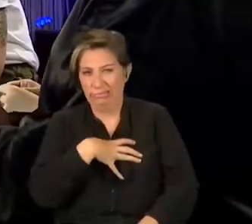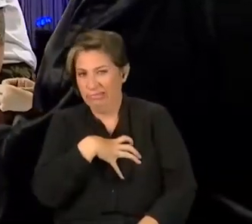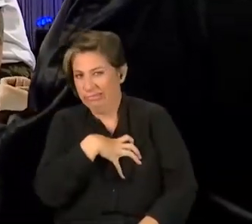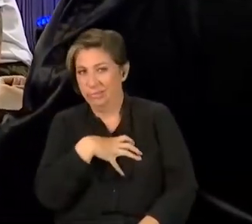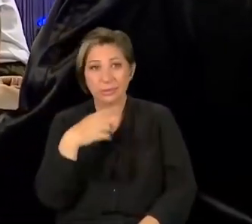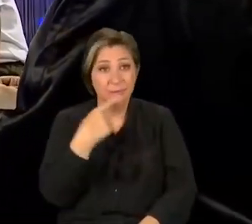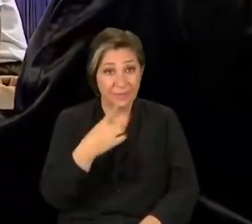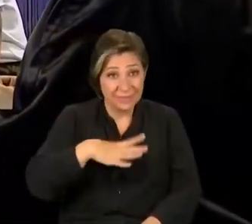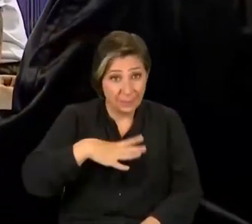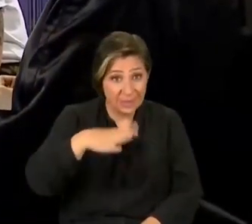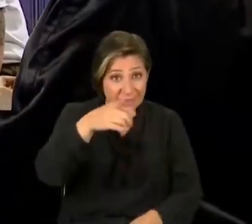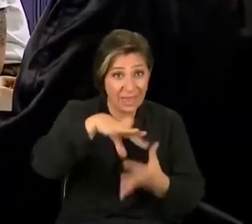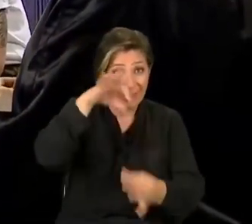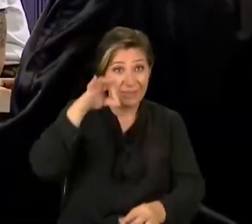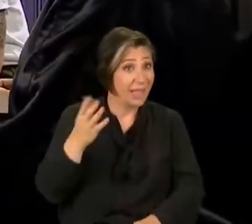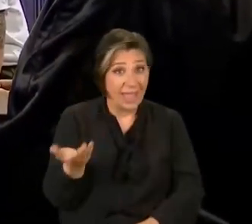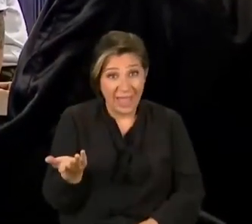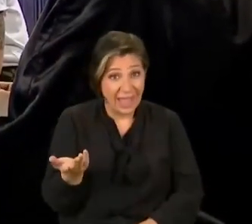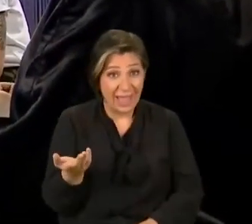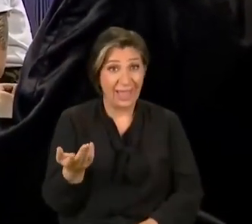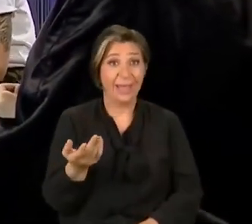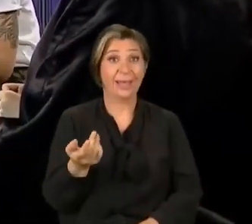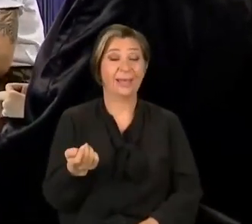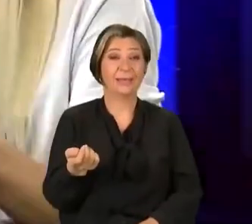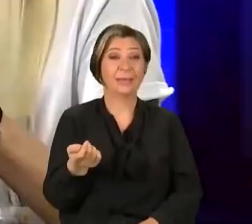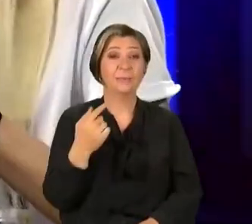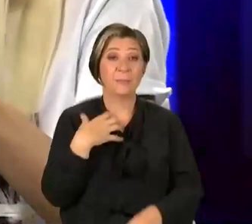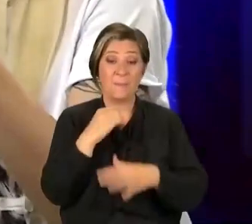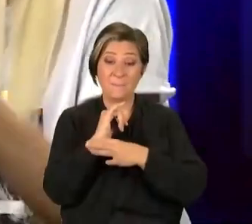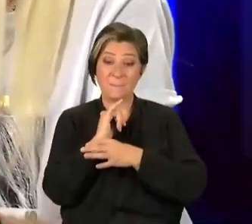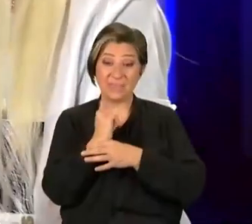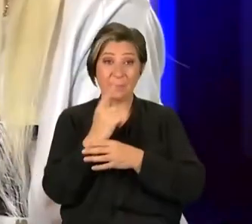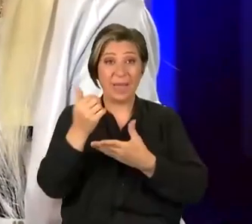denmek ister miydin? Ama